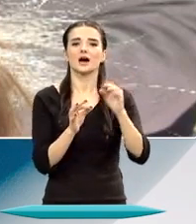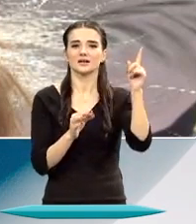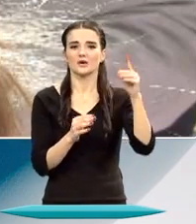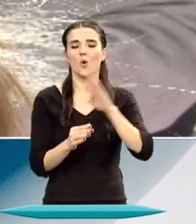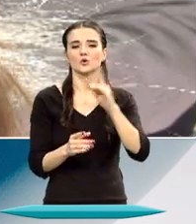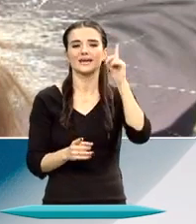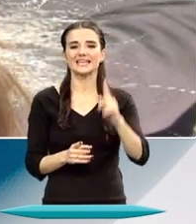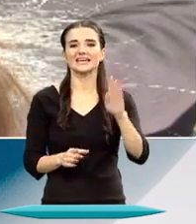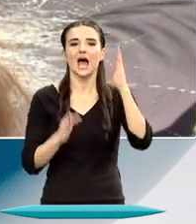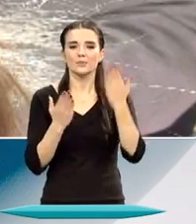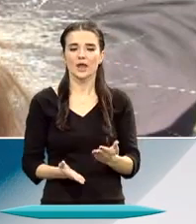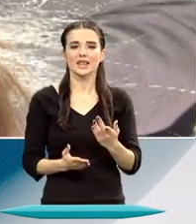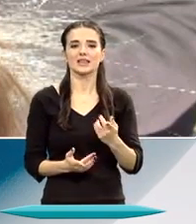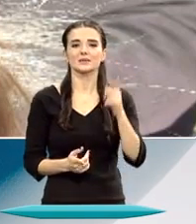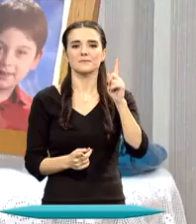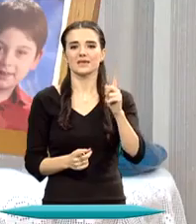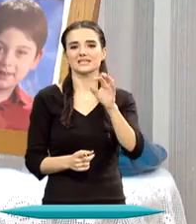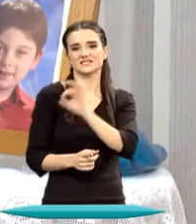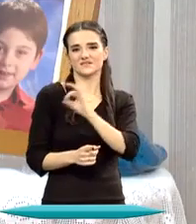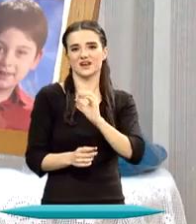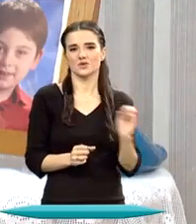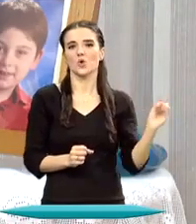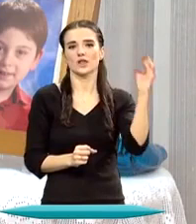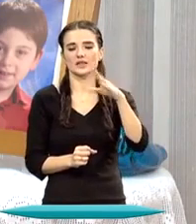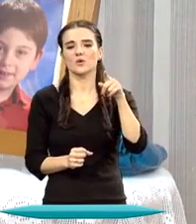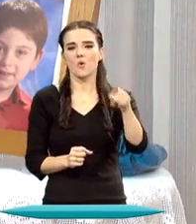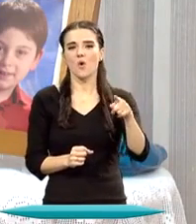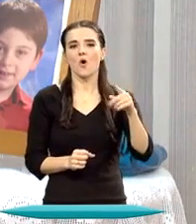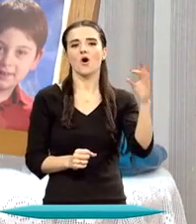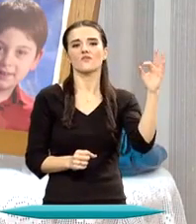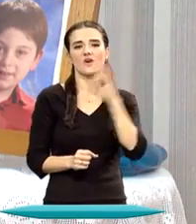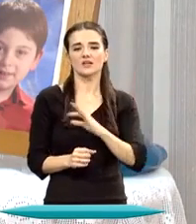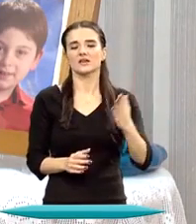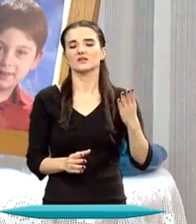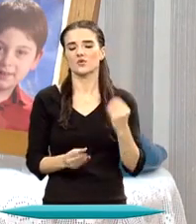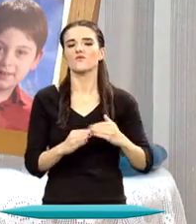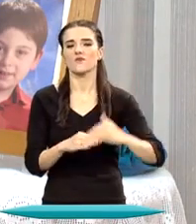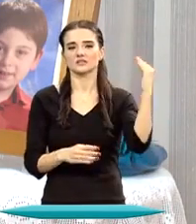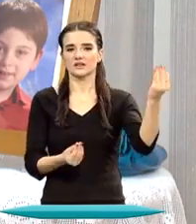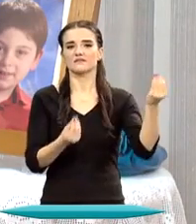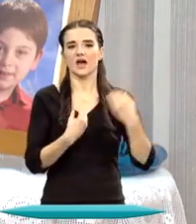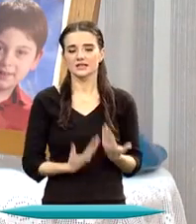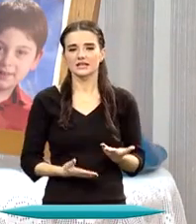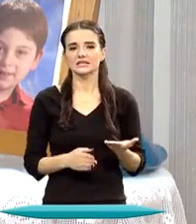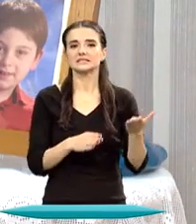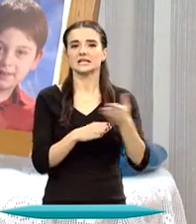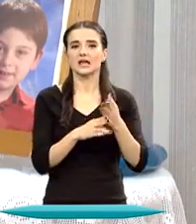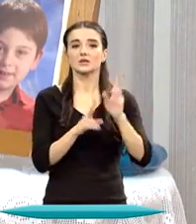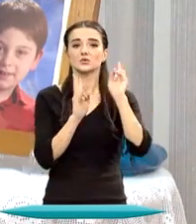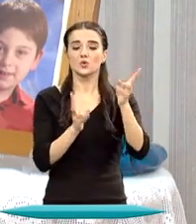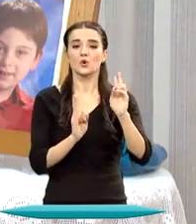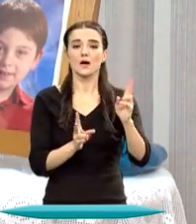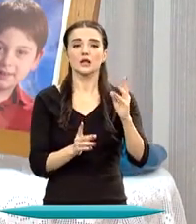normal çocukların olduğu bir yuvamız vardı. Onun sayesinde aslında birçok şeyi aşabildik. Çünkü